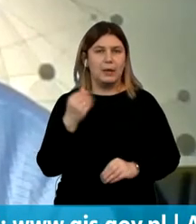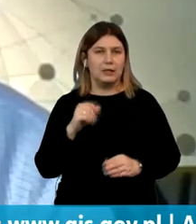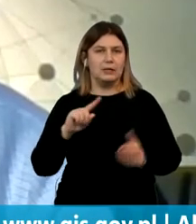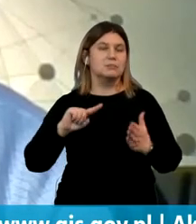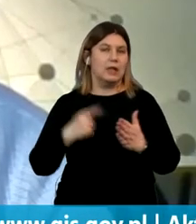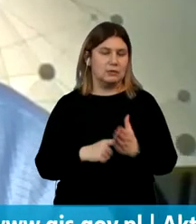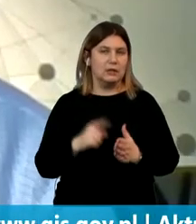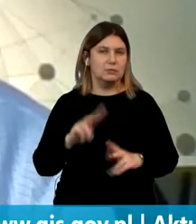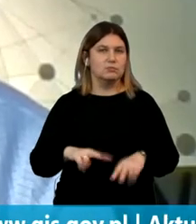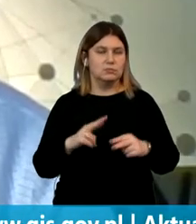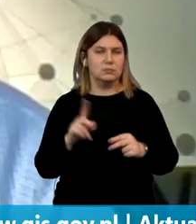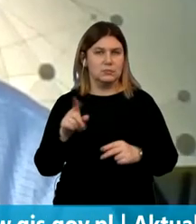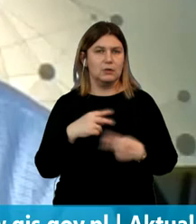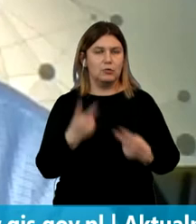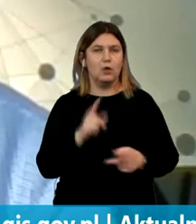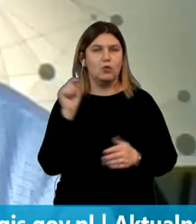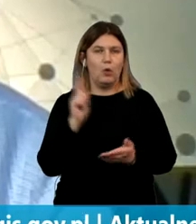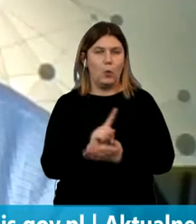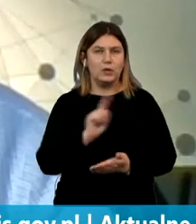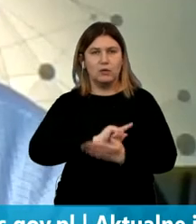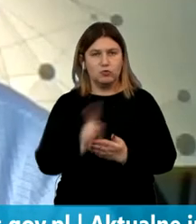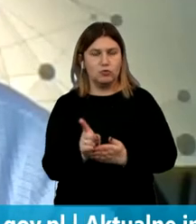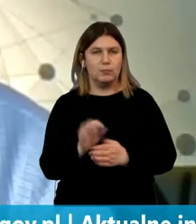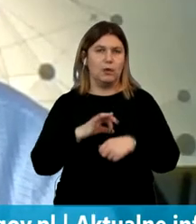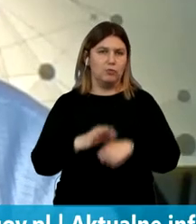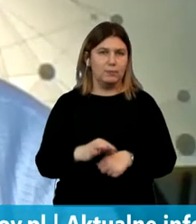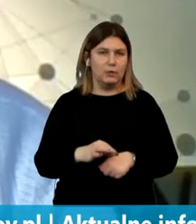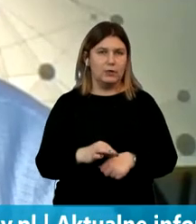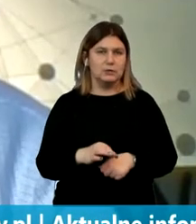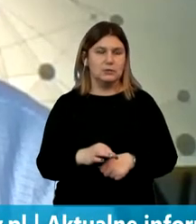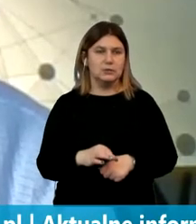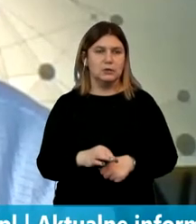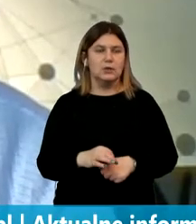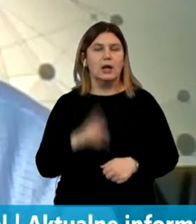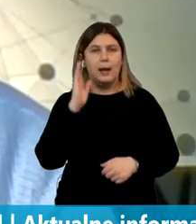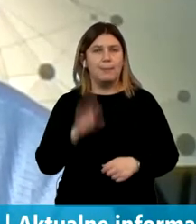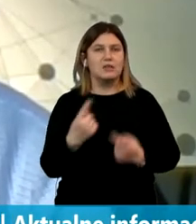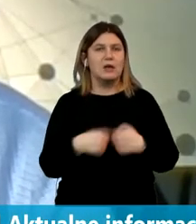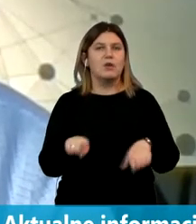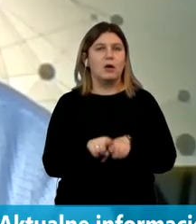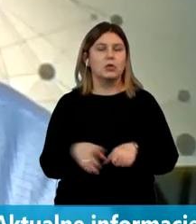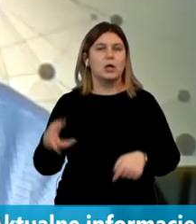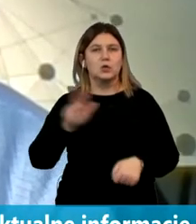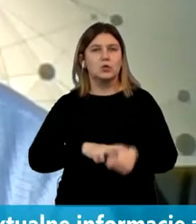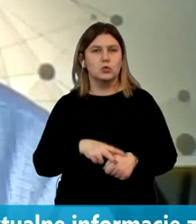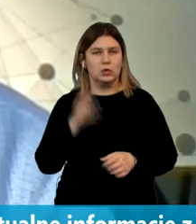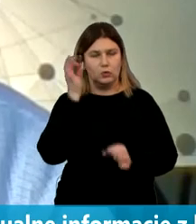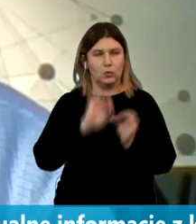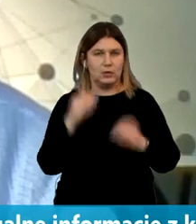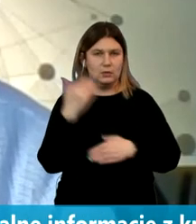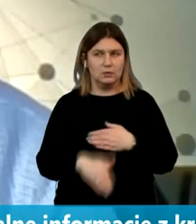więc mam nadzieję, że uda się szybko to przeprowadzić i znajdziemy wykonawcę, który to rzetelnie dokończy.